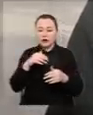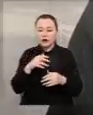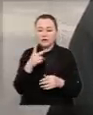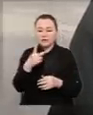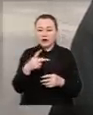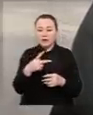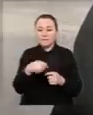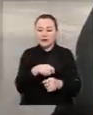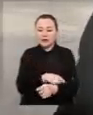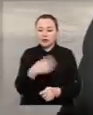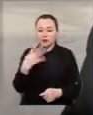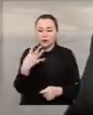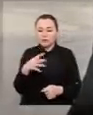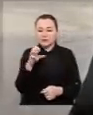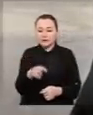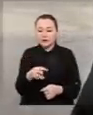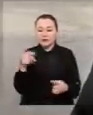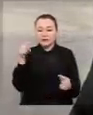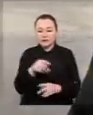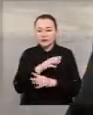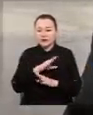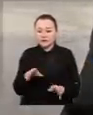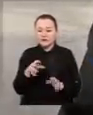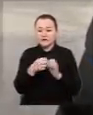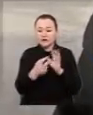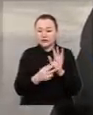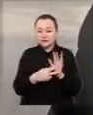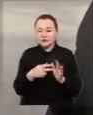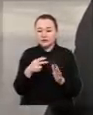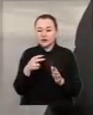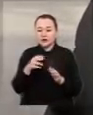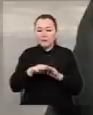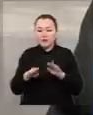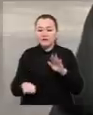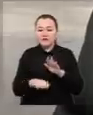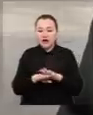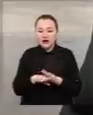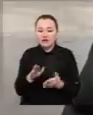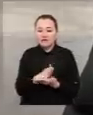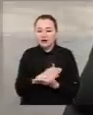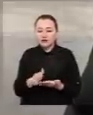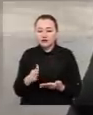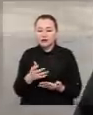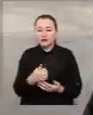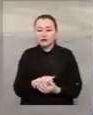метра 40 сантиметров где-то, несоответствие. 18 комнат вообще в подвале оказались, all in one.